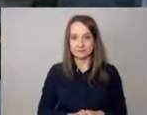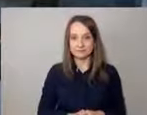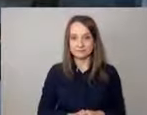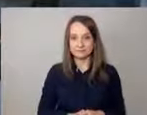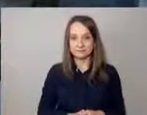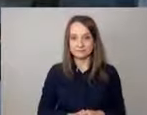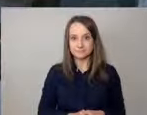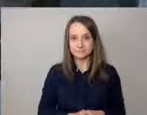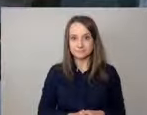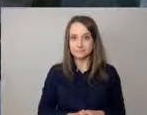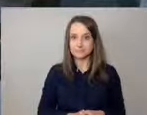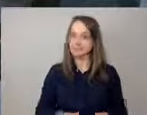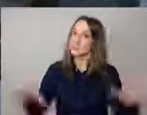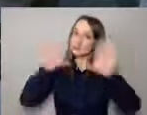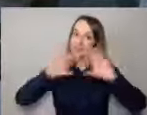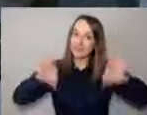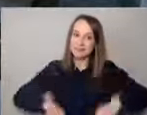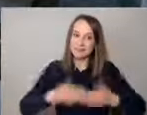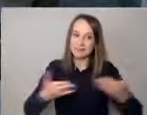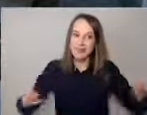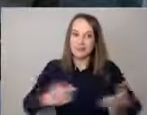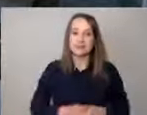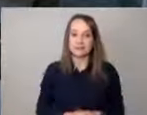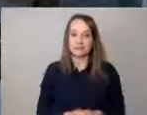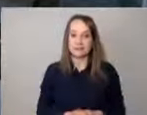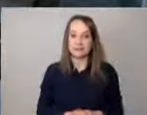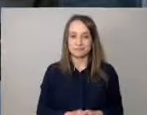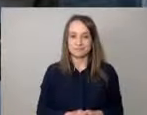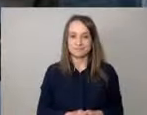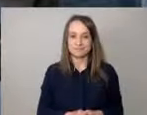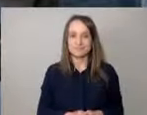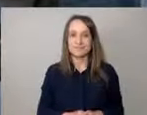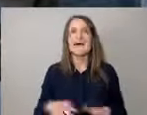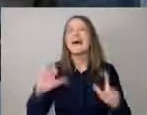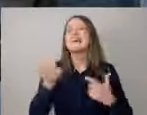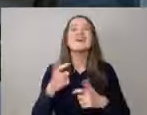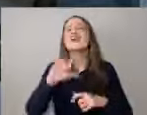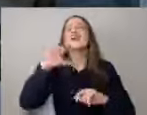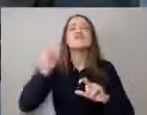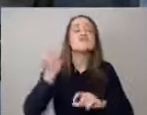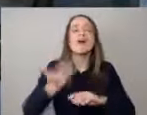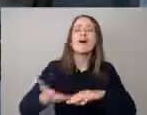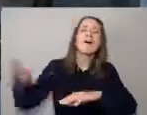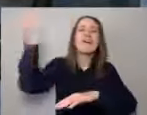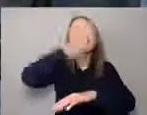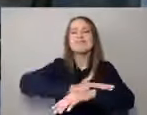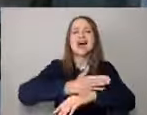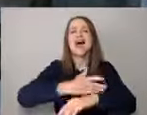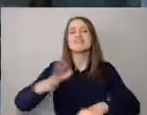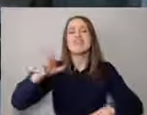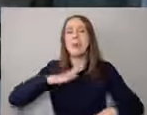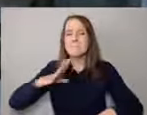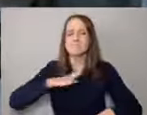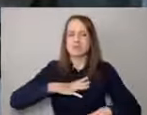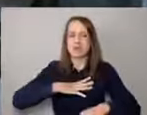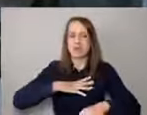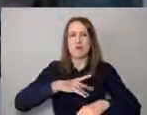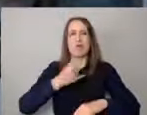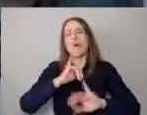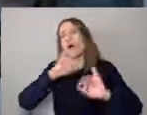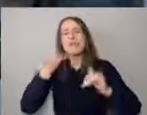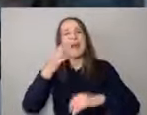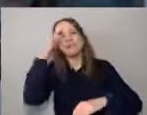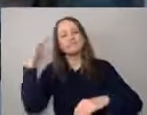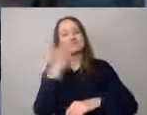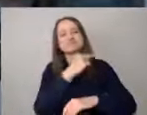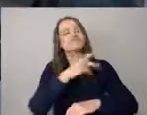I drodzy Państwo, zamiast przez cały czas rozdrapywać rany i patrzeć na to, co się działo wcześniej, dzisiaj właśnie